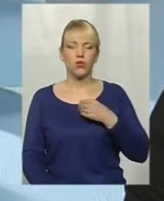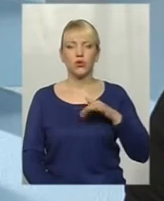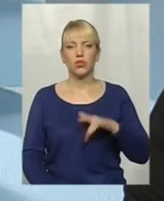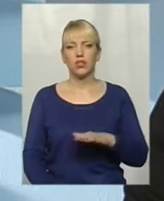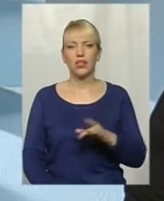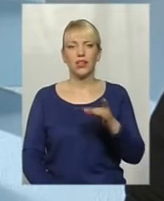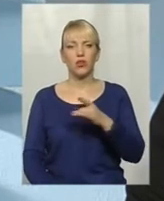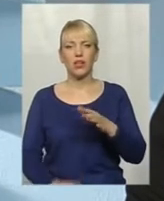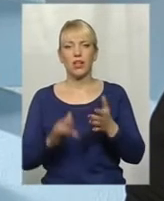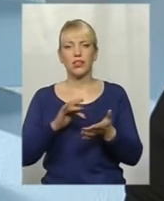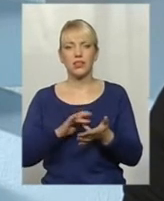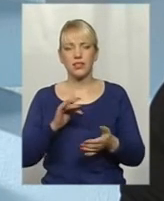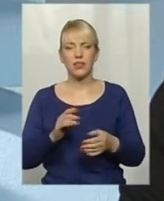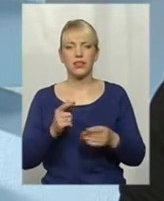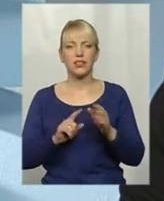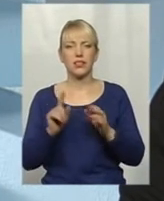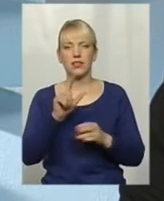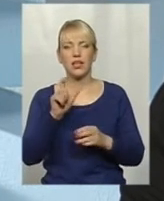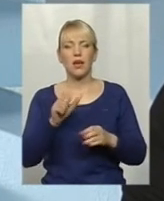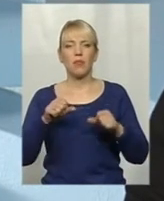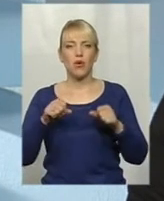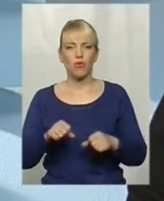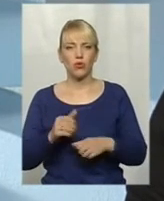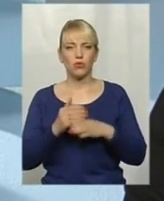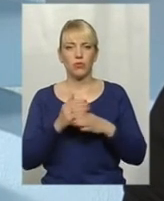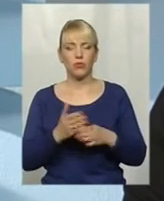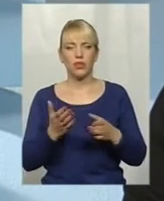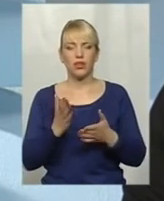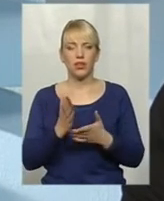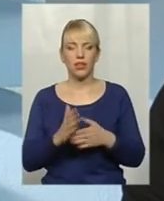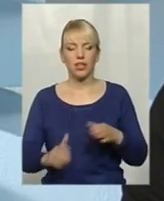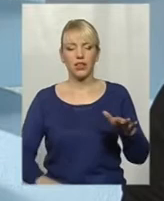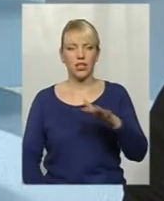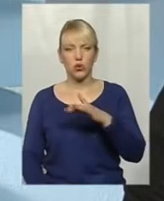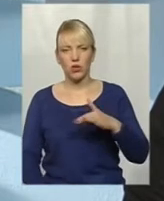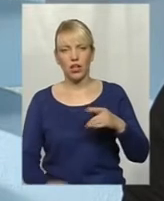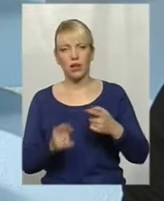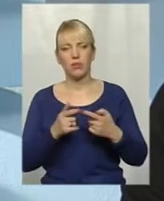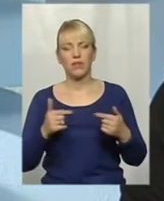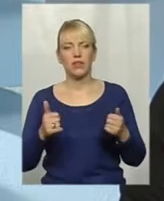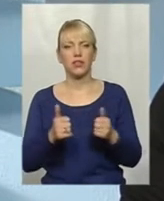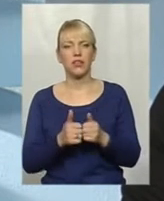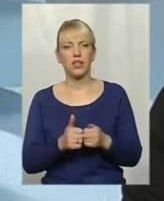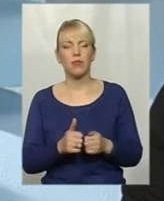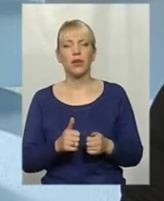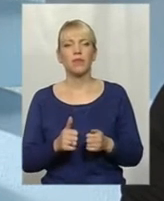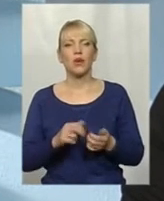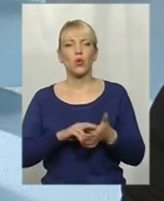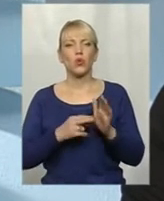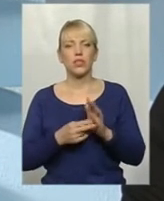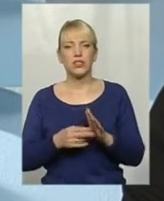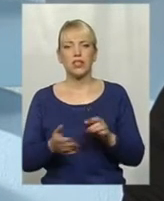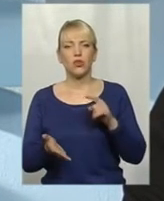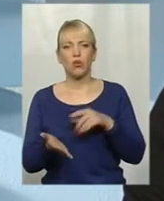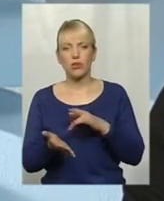регіональні центри з надання правової допомоги, які є територіальними відділеннями координаційного центру.